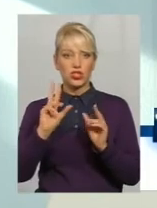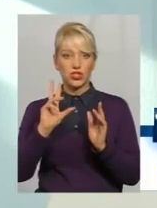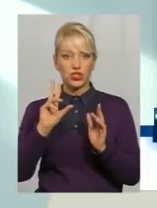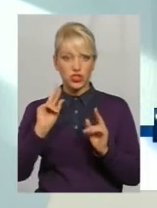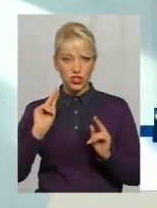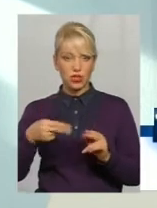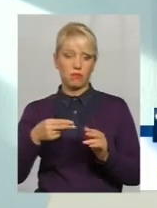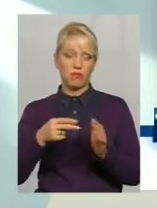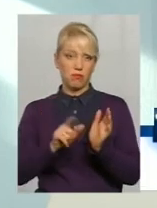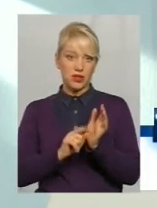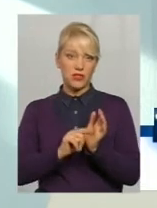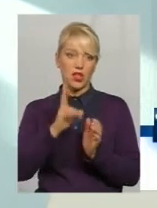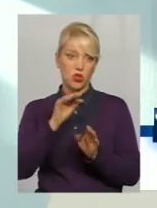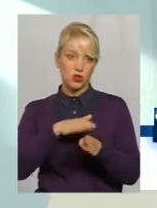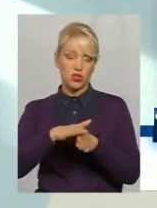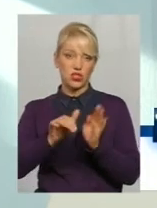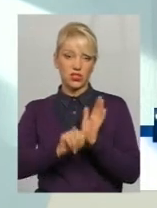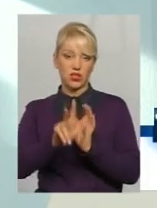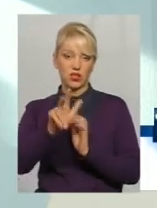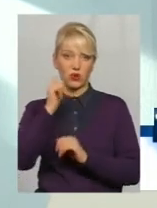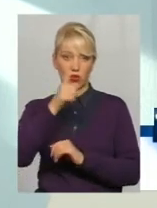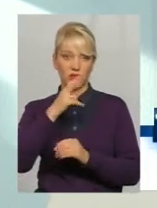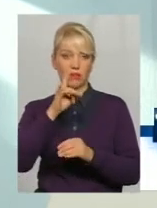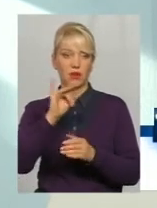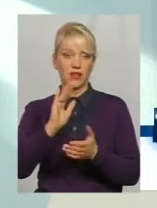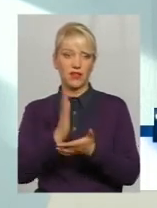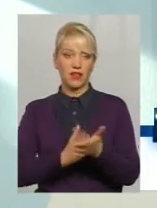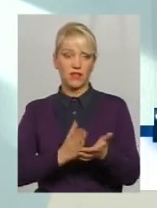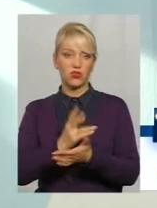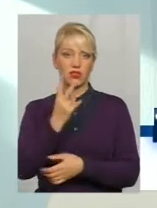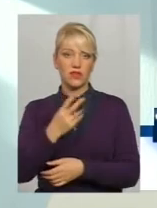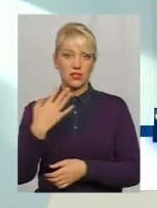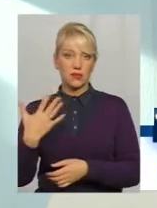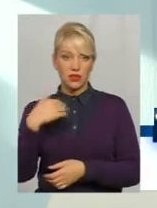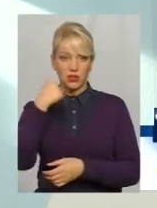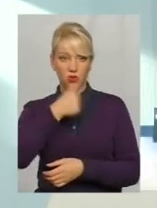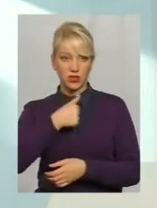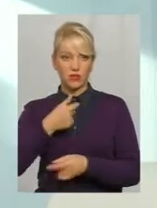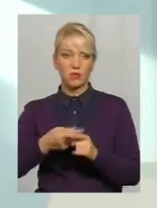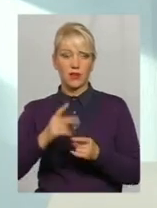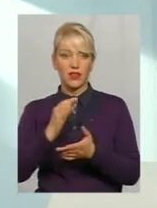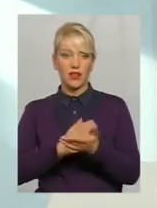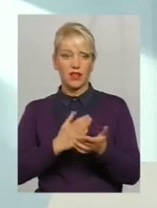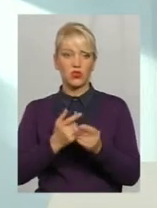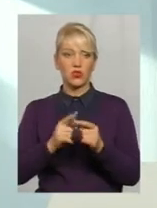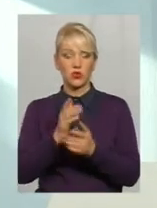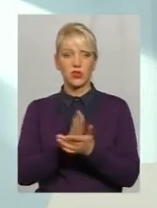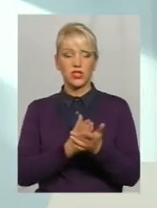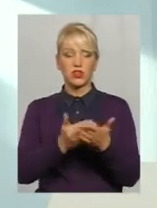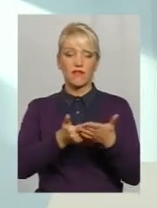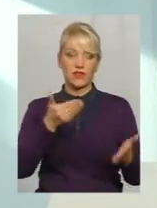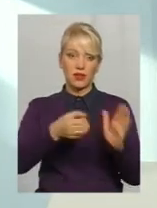але досягнувши 63 років, при наявності 25 років, ну, при наявності того стажу, що має,